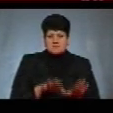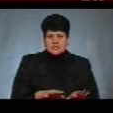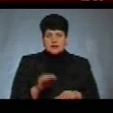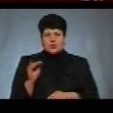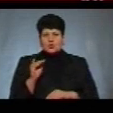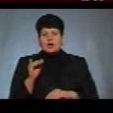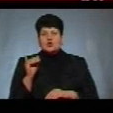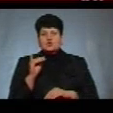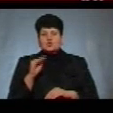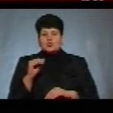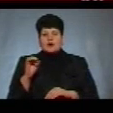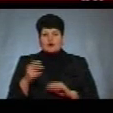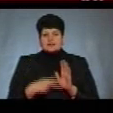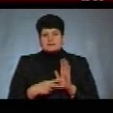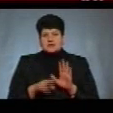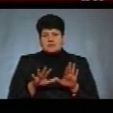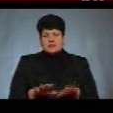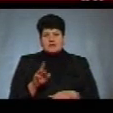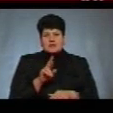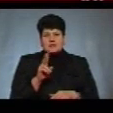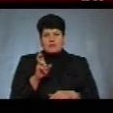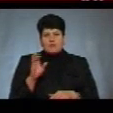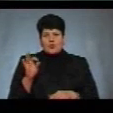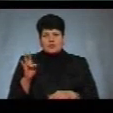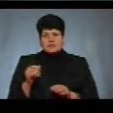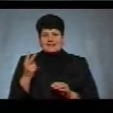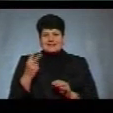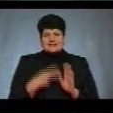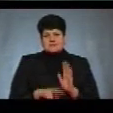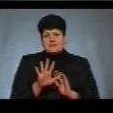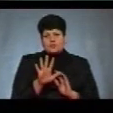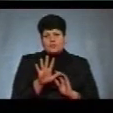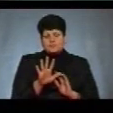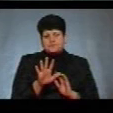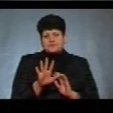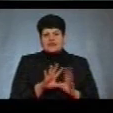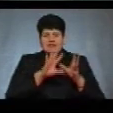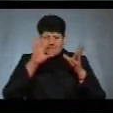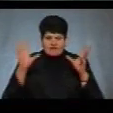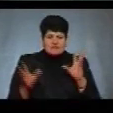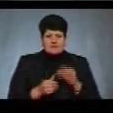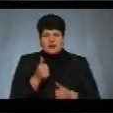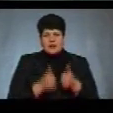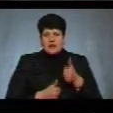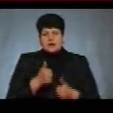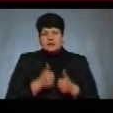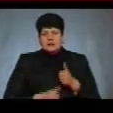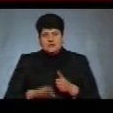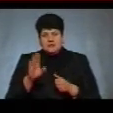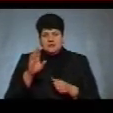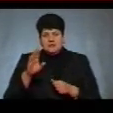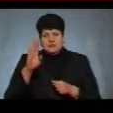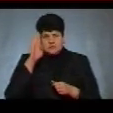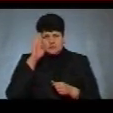Юлія Журавок на 70-му місці і Яна Бондар на 75-му. У загальному рейтингу змагань серед чоловіків на